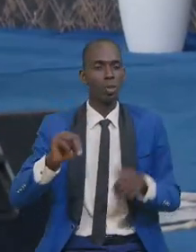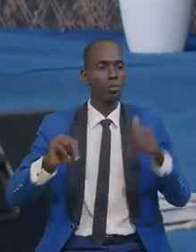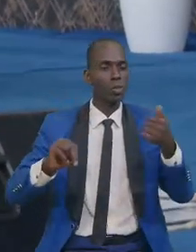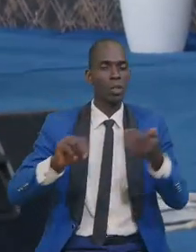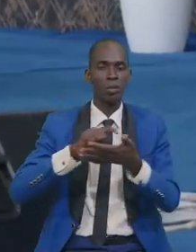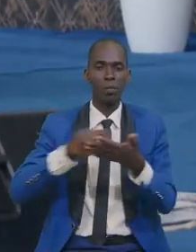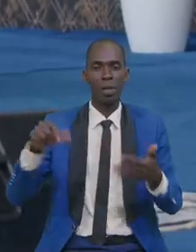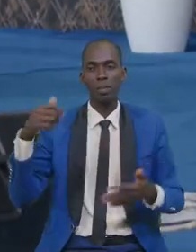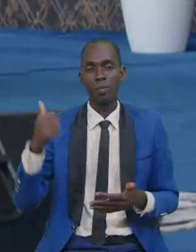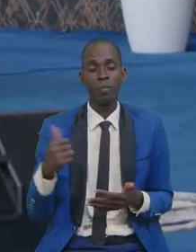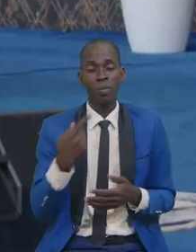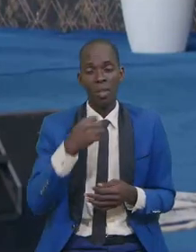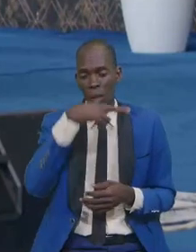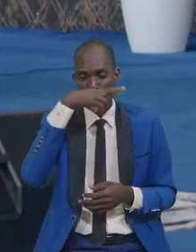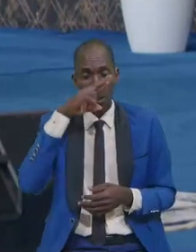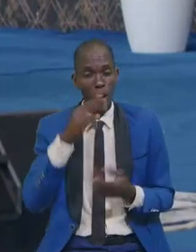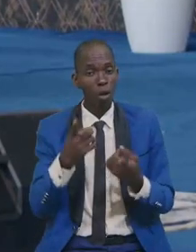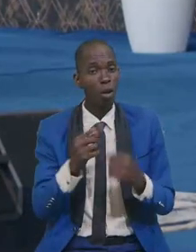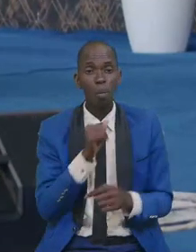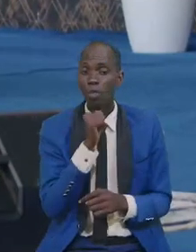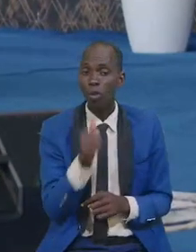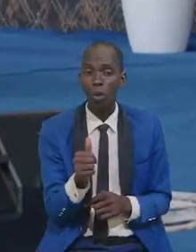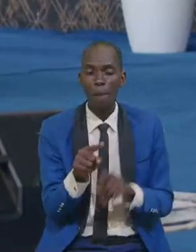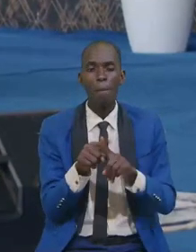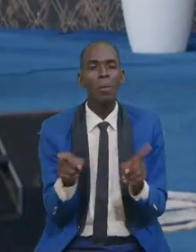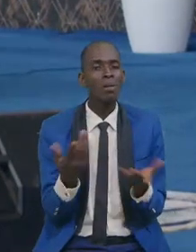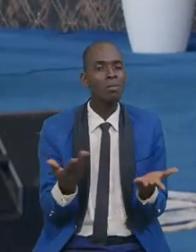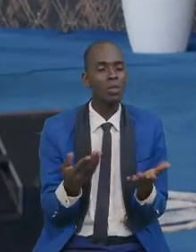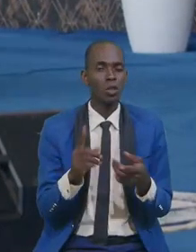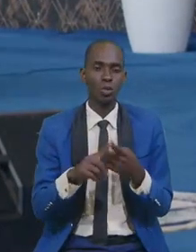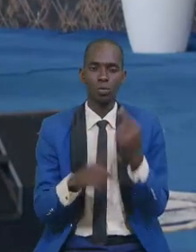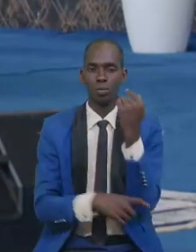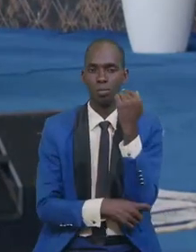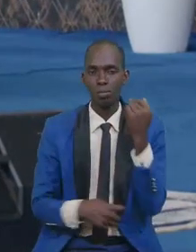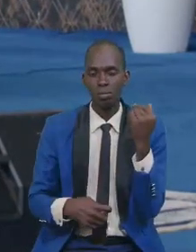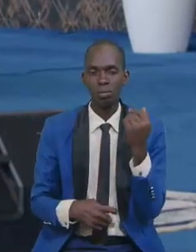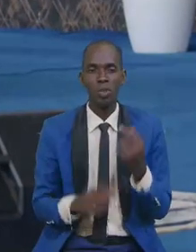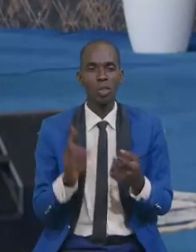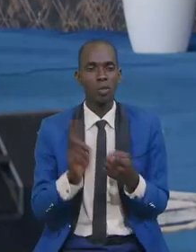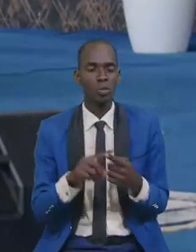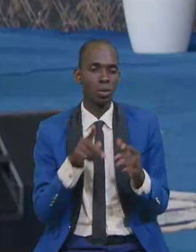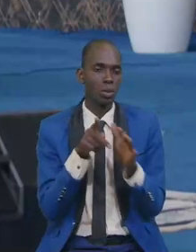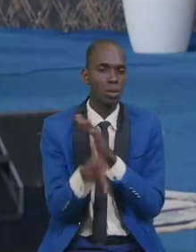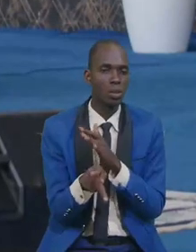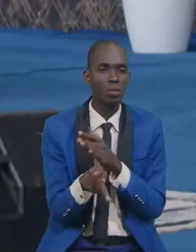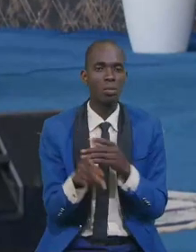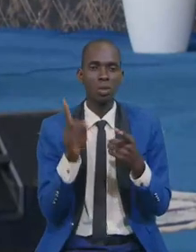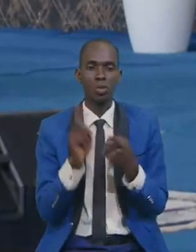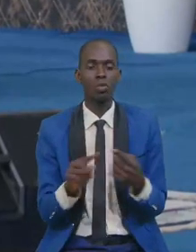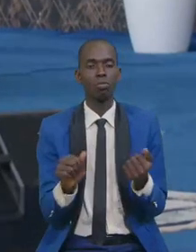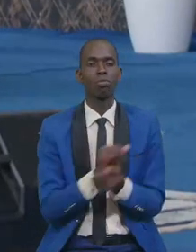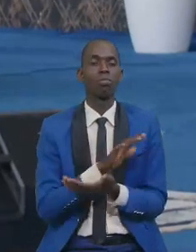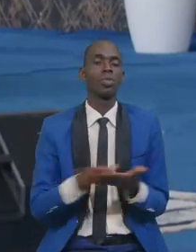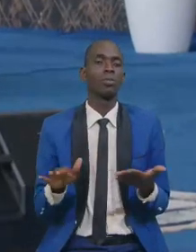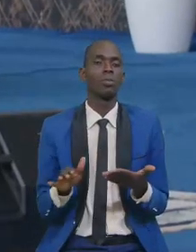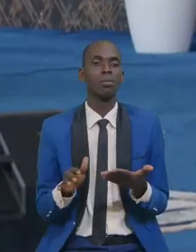10, le voleur ne vient que pour dérober, égorger et